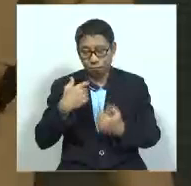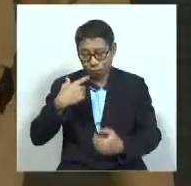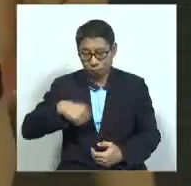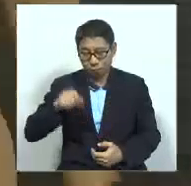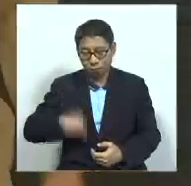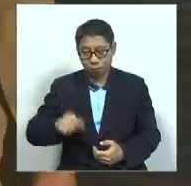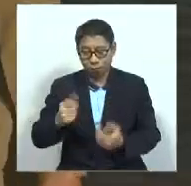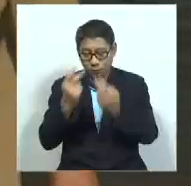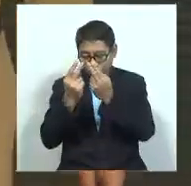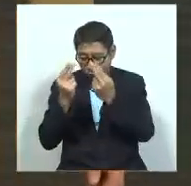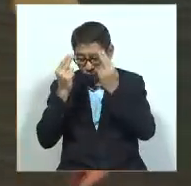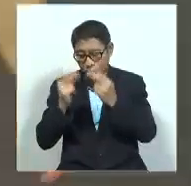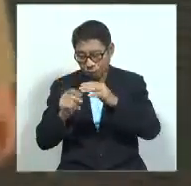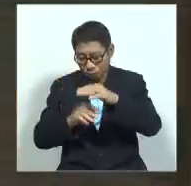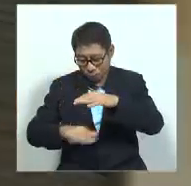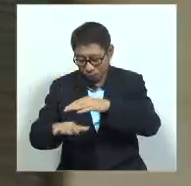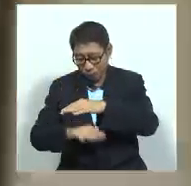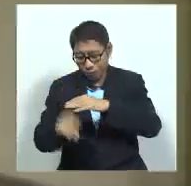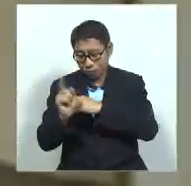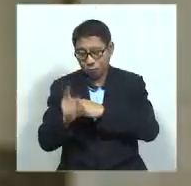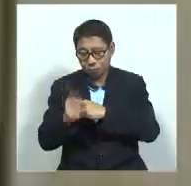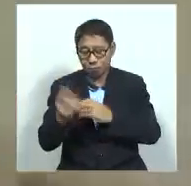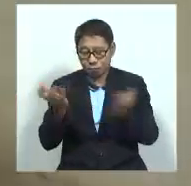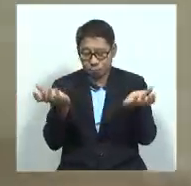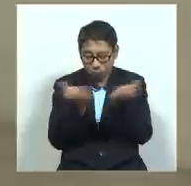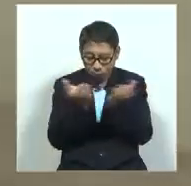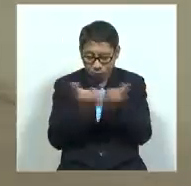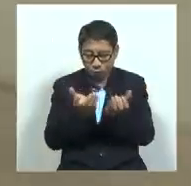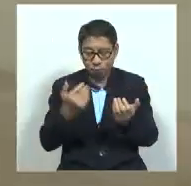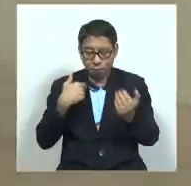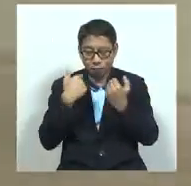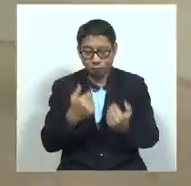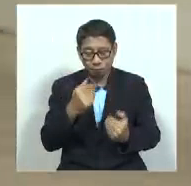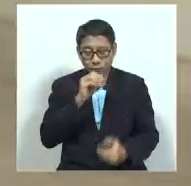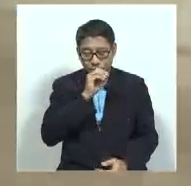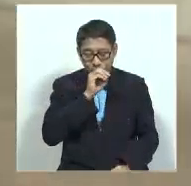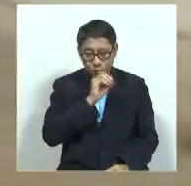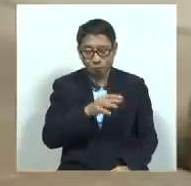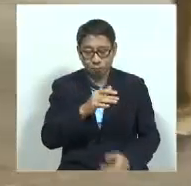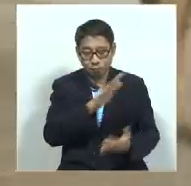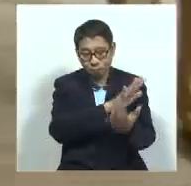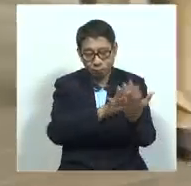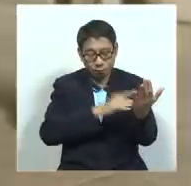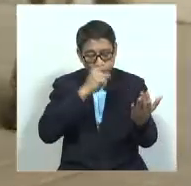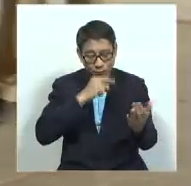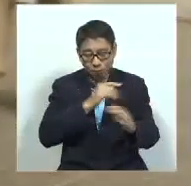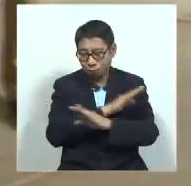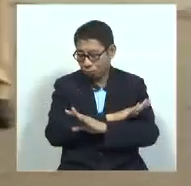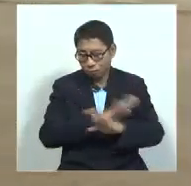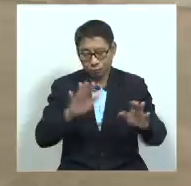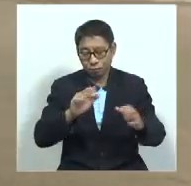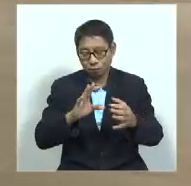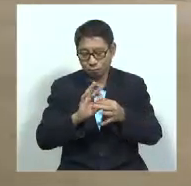าลของบาเรนที่เป็นข้อเท็จจริงและเป็นธรรมต่อนายฮาคิมด้วยพร้อมยืนยันนะคะว่าประเทศไทยไม่มีส่วน